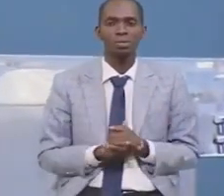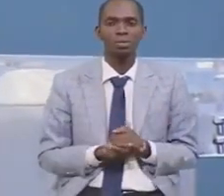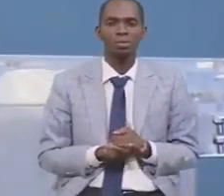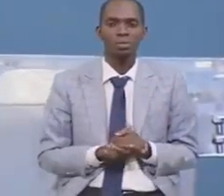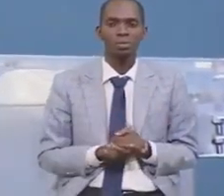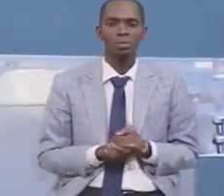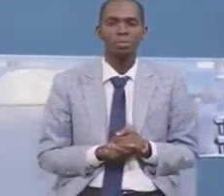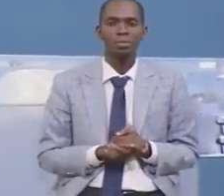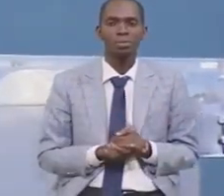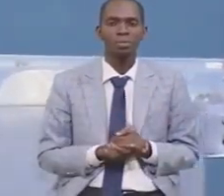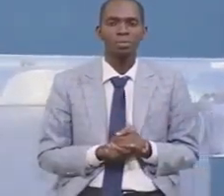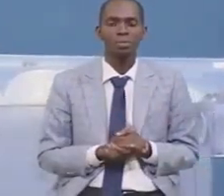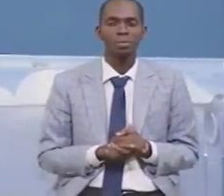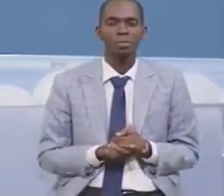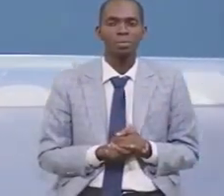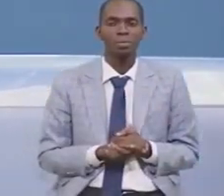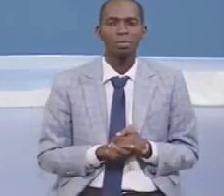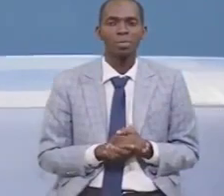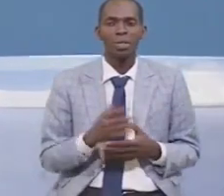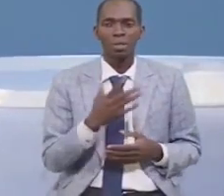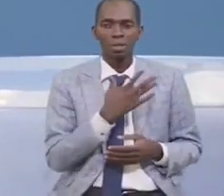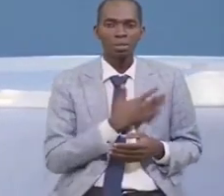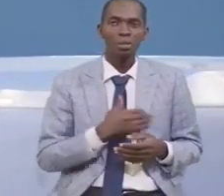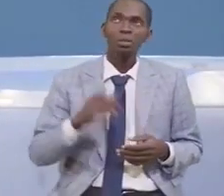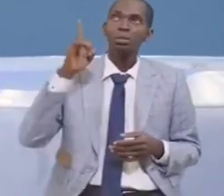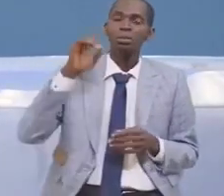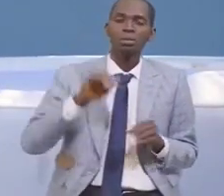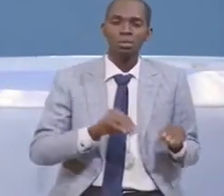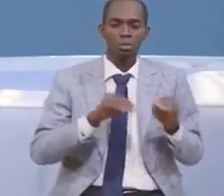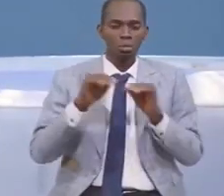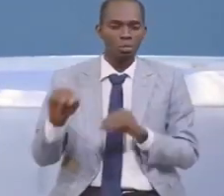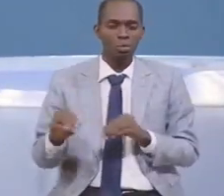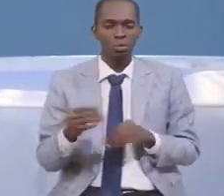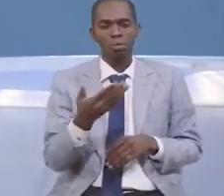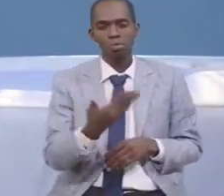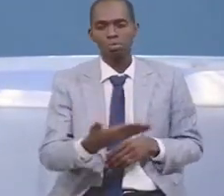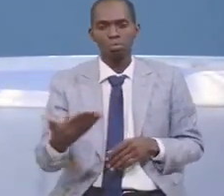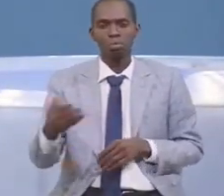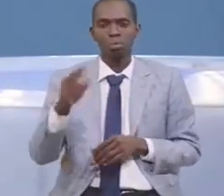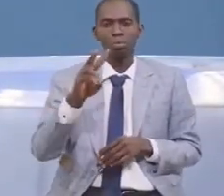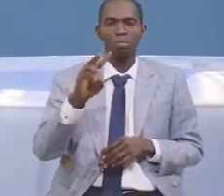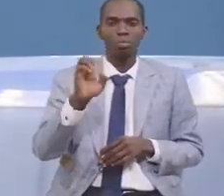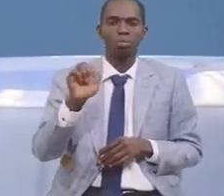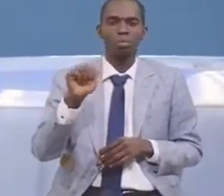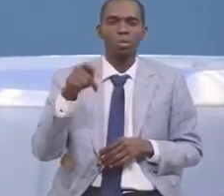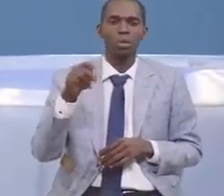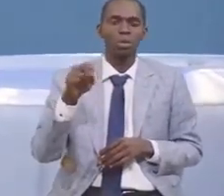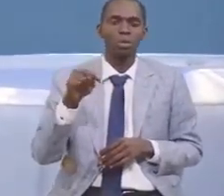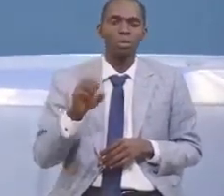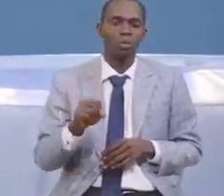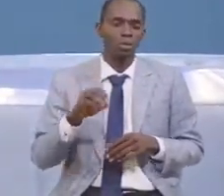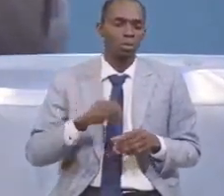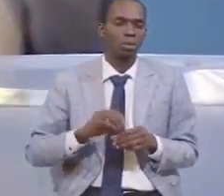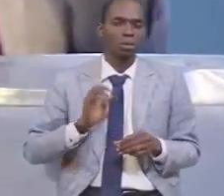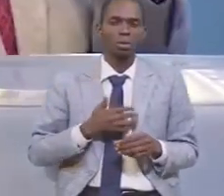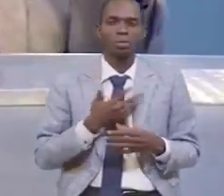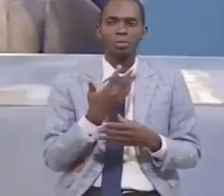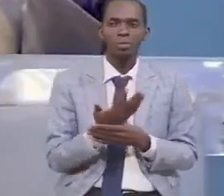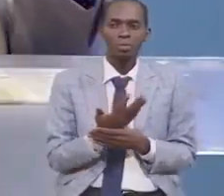స్థాయిని ఆయనే మనకు అనుగ్రహించారు. And he puts weapons in our hand. ఆయనా మన చేతుల్లోకి ఆయుధాలు కూడా ఇచ్చారు.